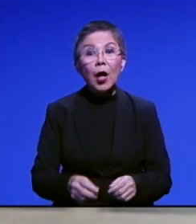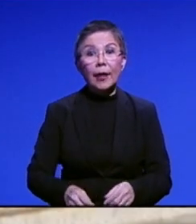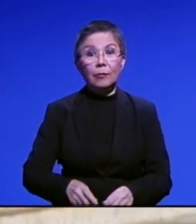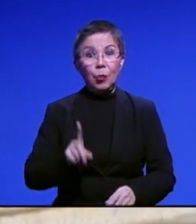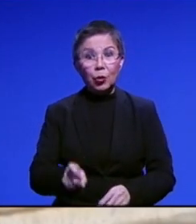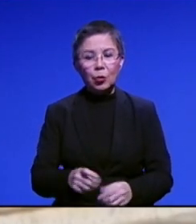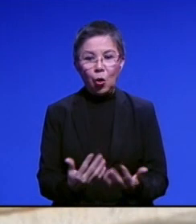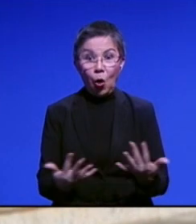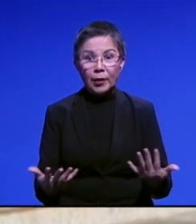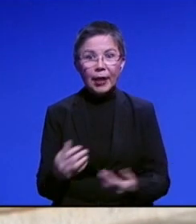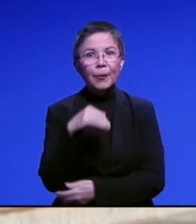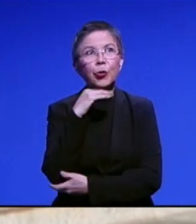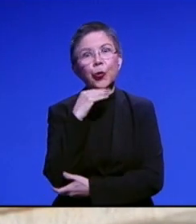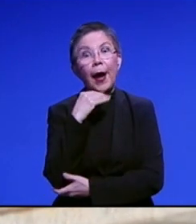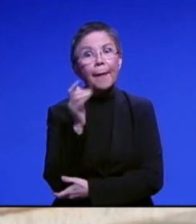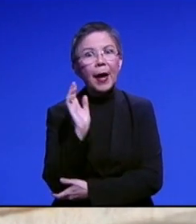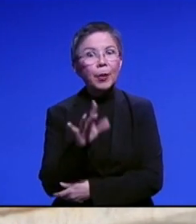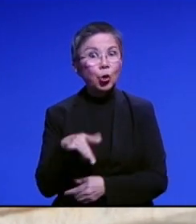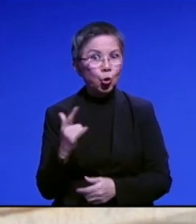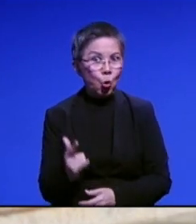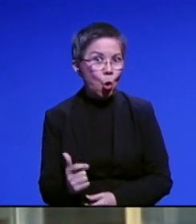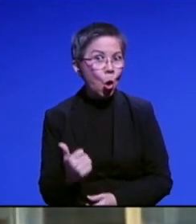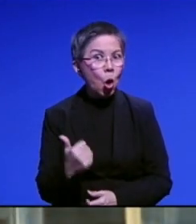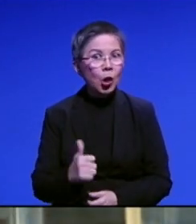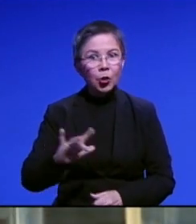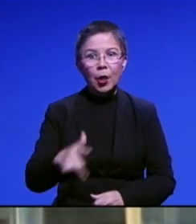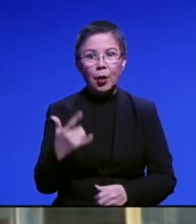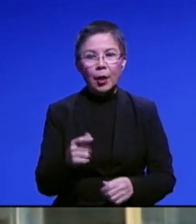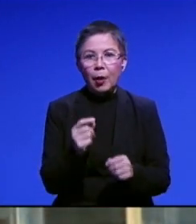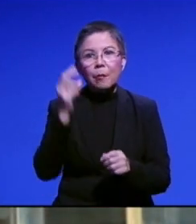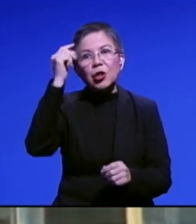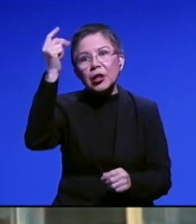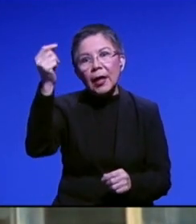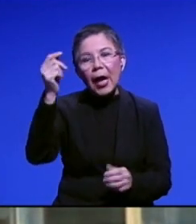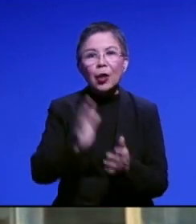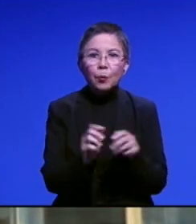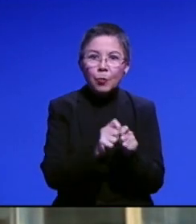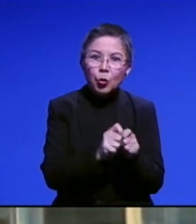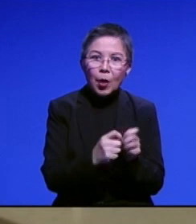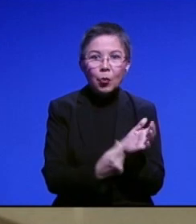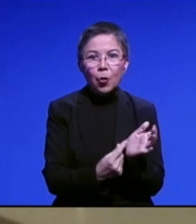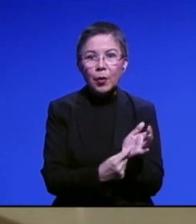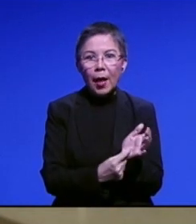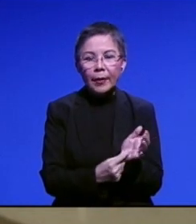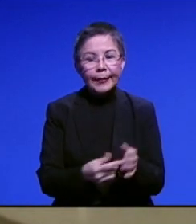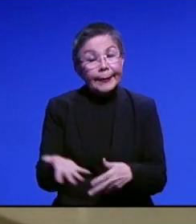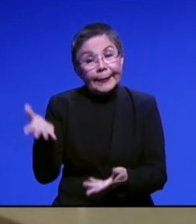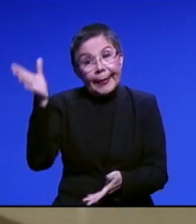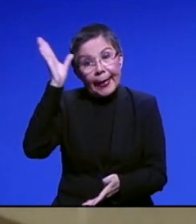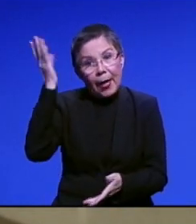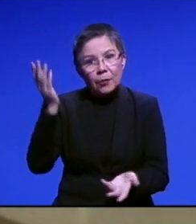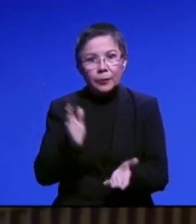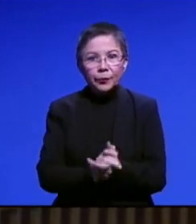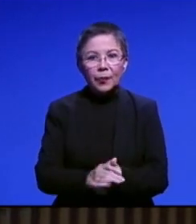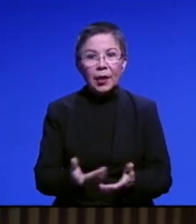menanti. Akankah wacana Presiden diwujudkan dalam bentuk rancangan atau revisi undang-undang? Dari data ICW terkait